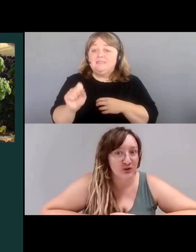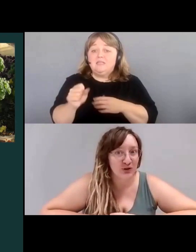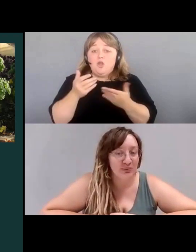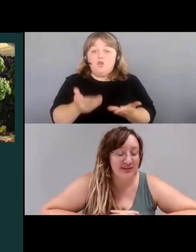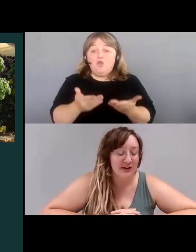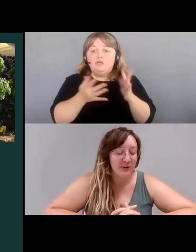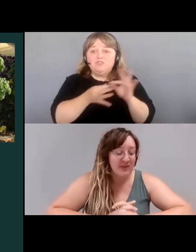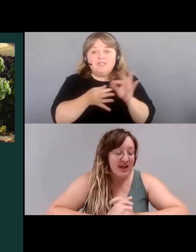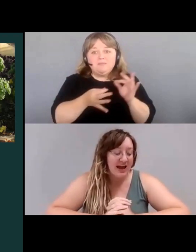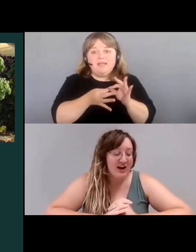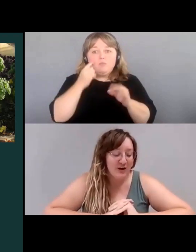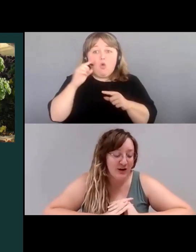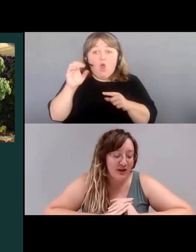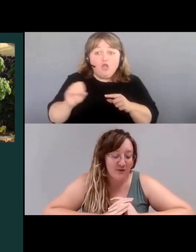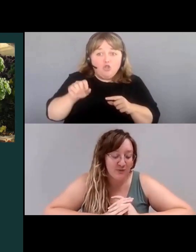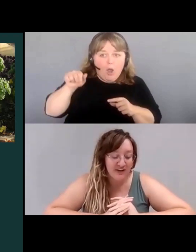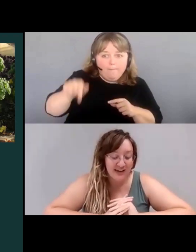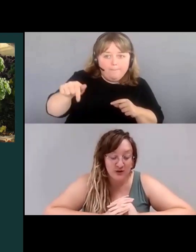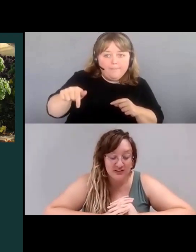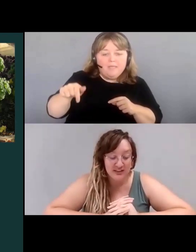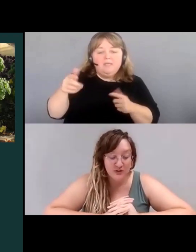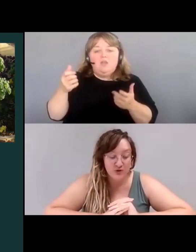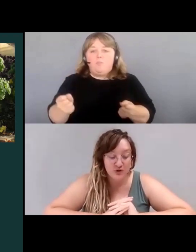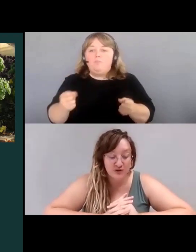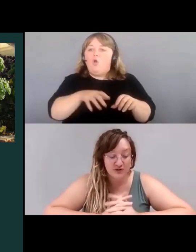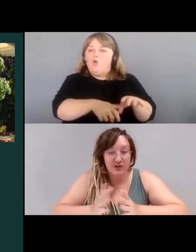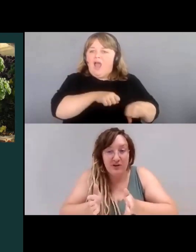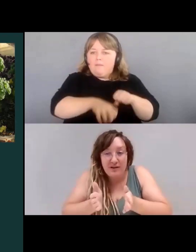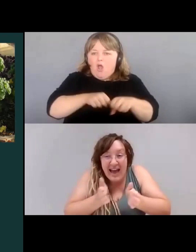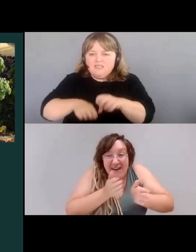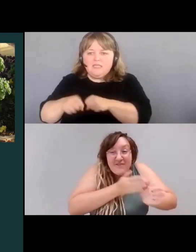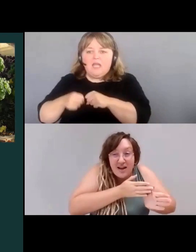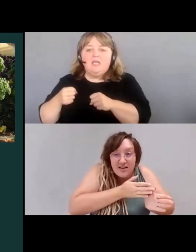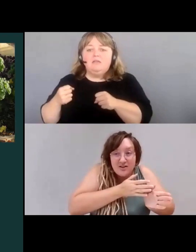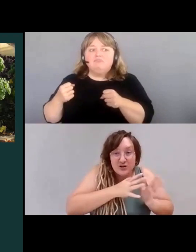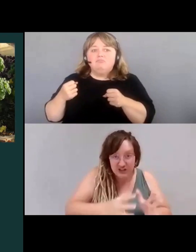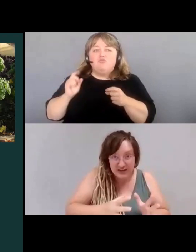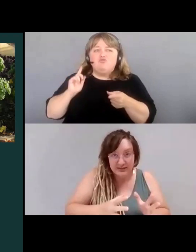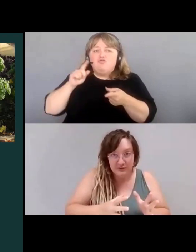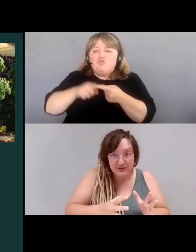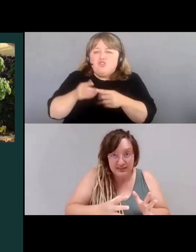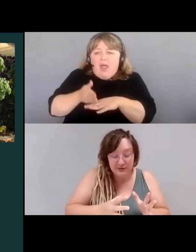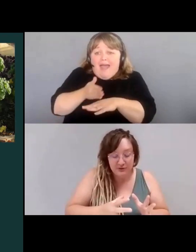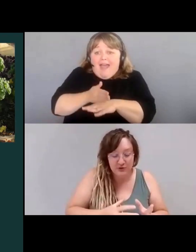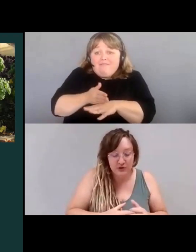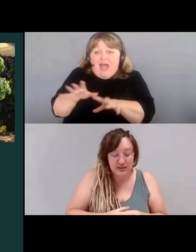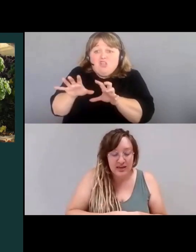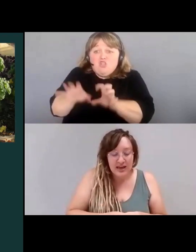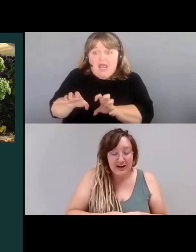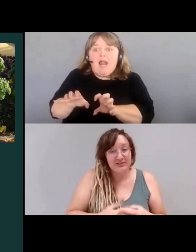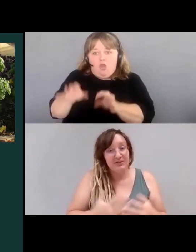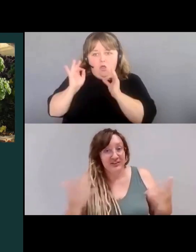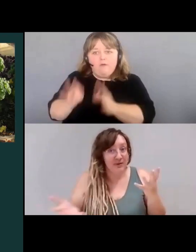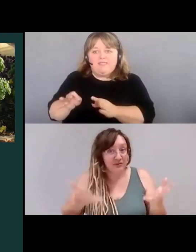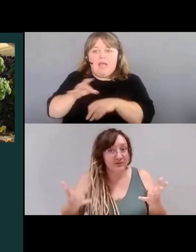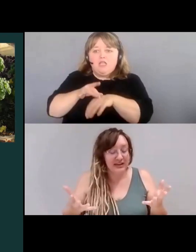pour octobre, d'accord? Alors, vous pouvez récolter jusque avant le gel définitif du sol.